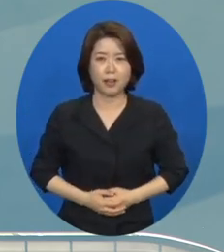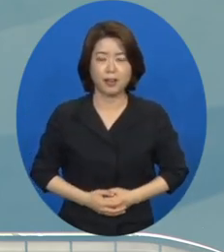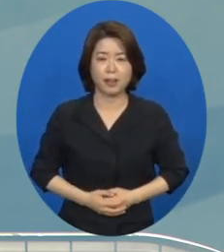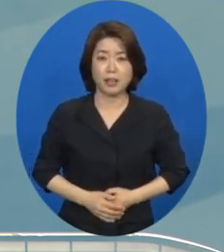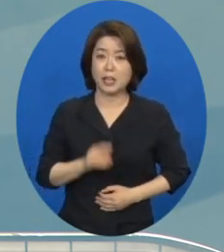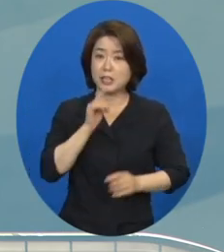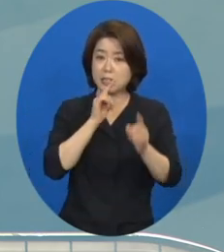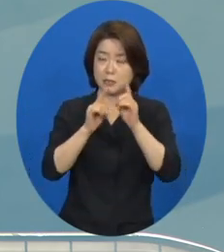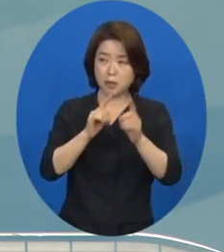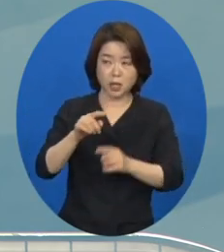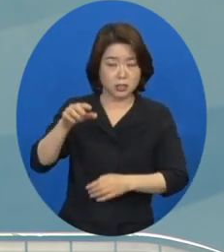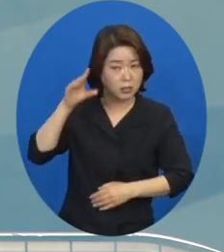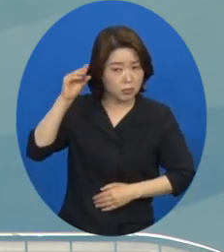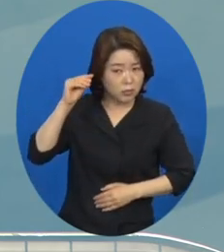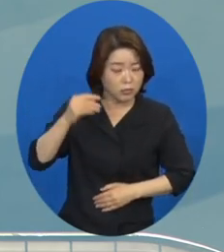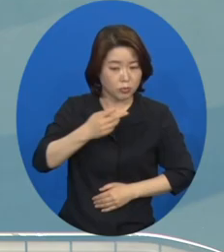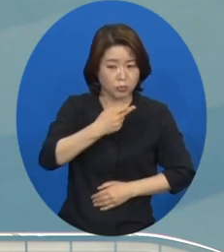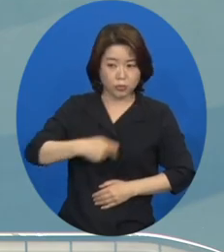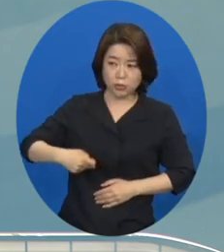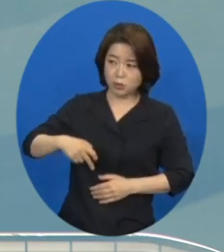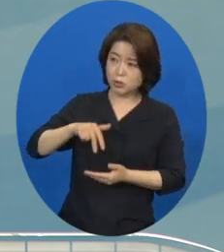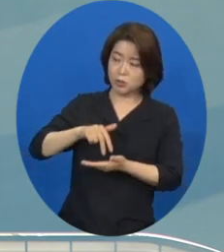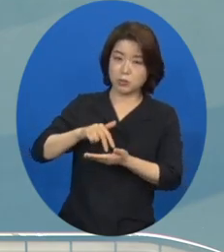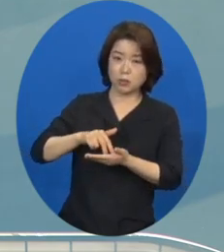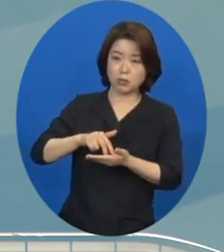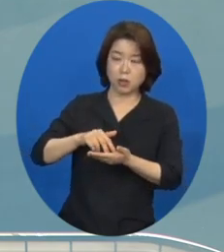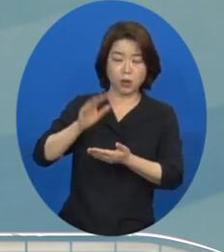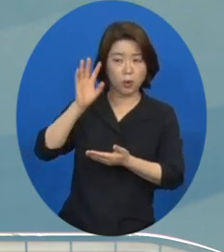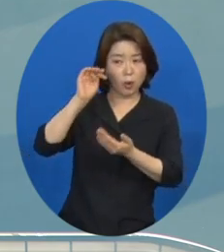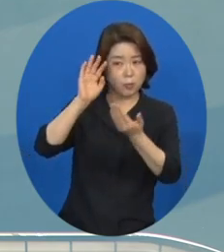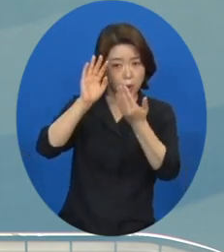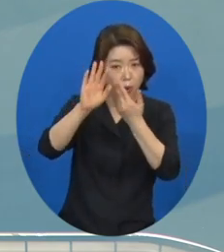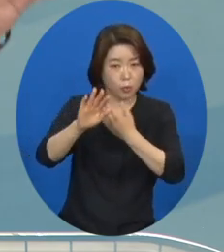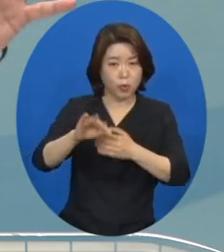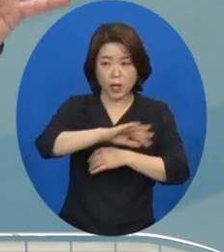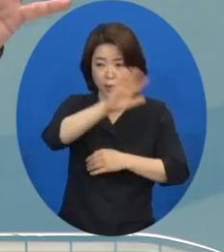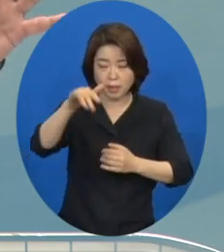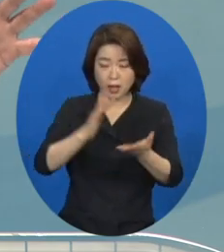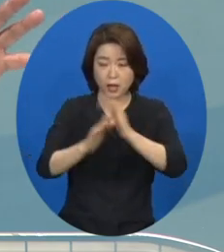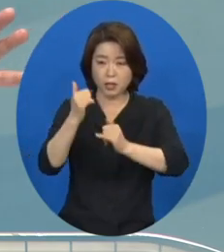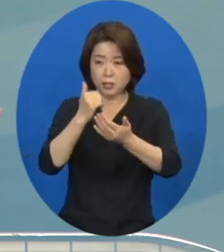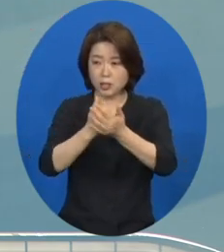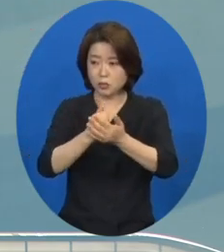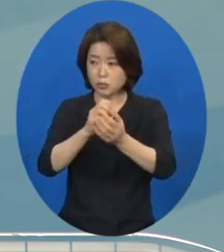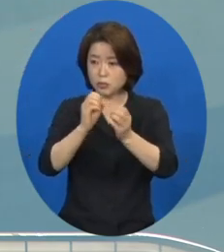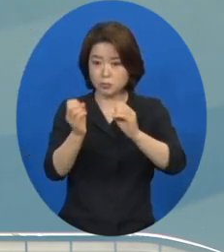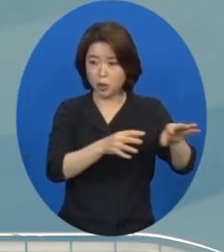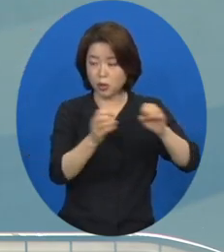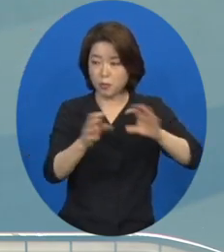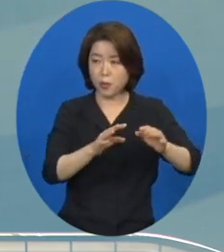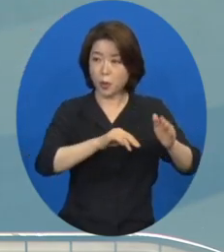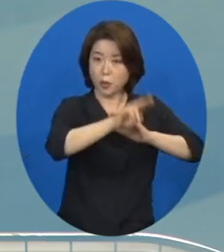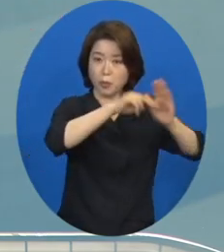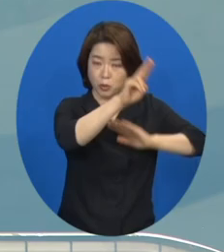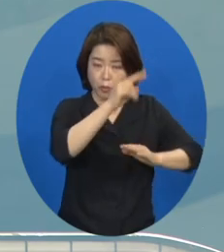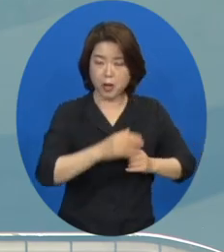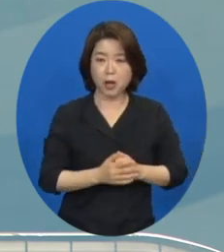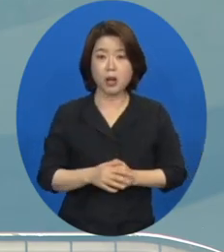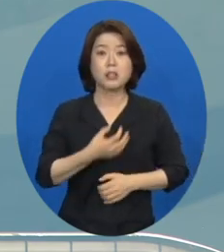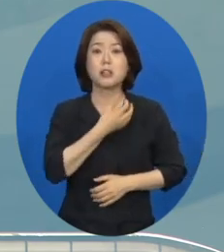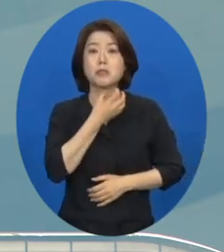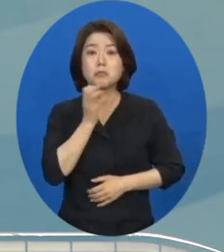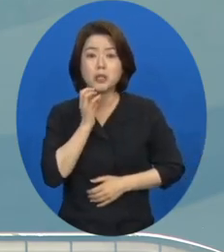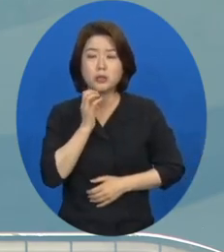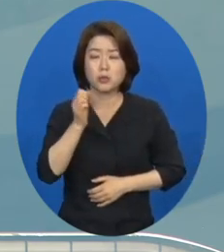이 말씀을 듣는 제자들조차도 얼마 안 가면 다 예수님 버리고 도망가고 베드로는 예수님을 세 번이나